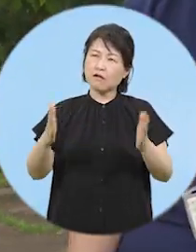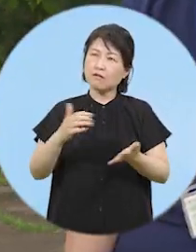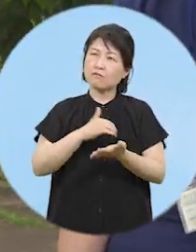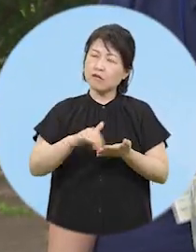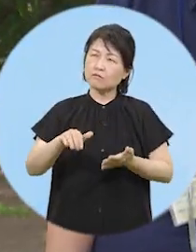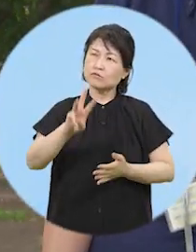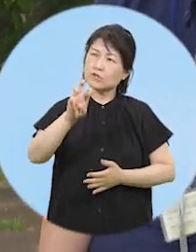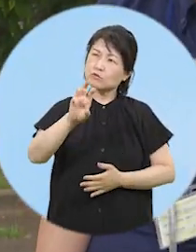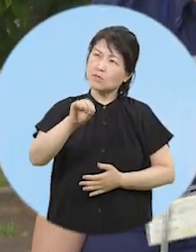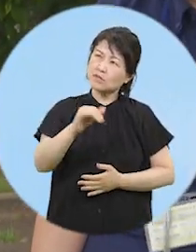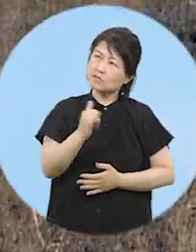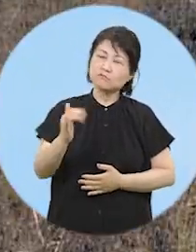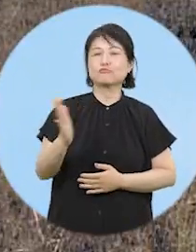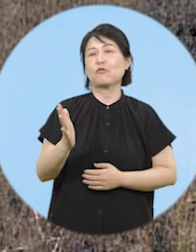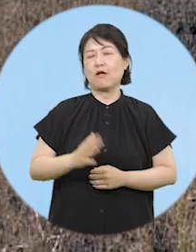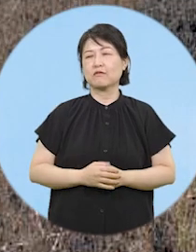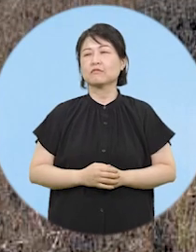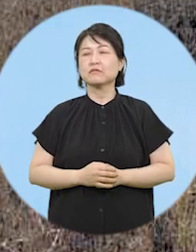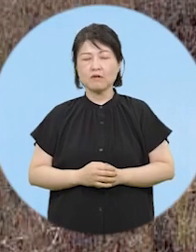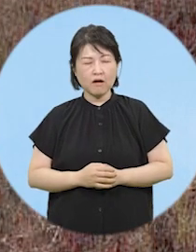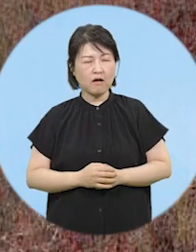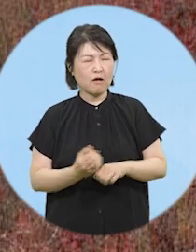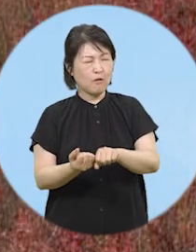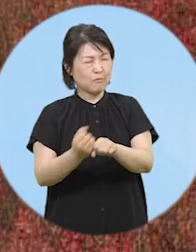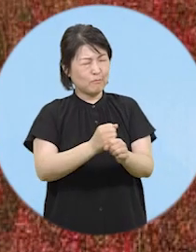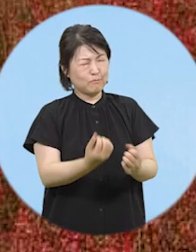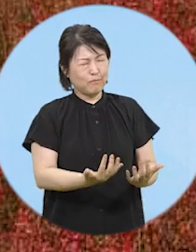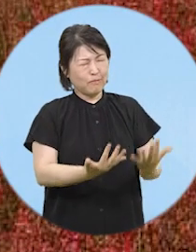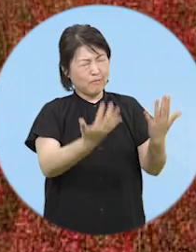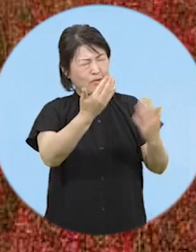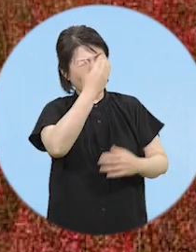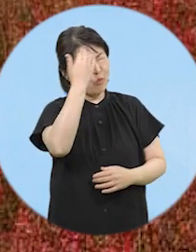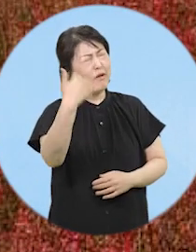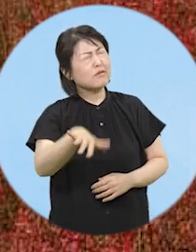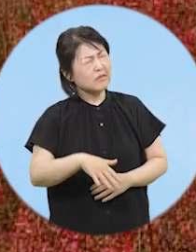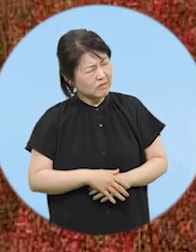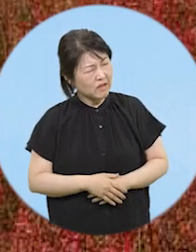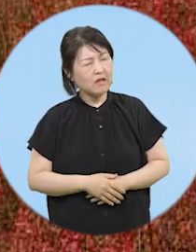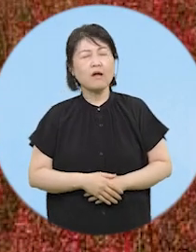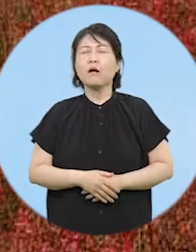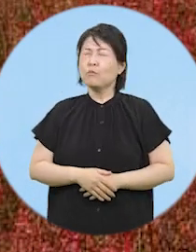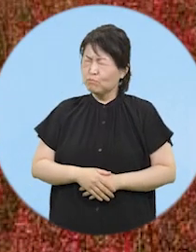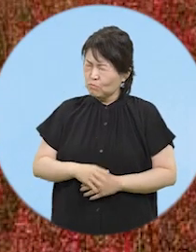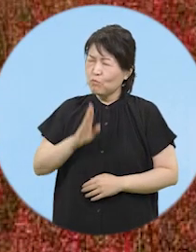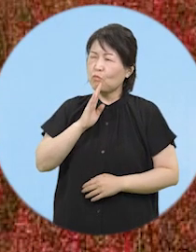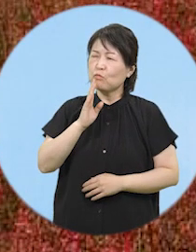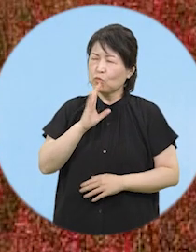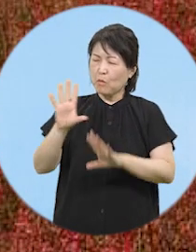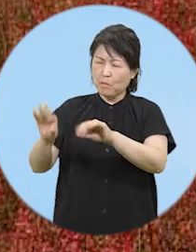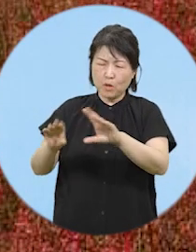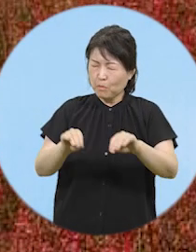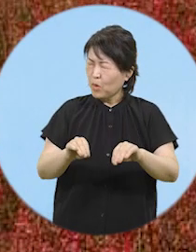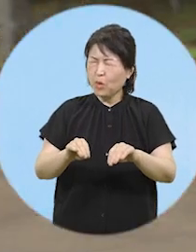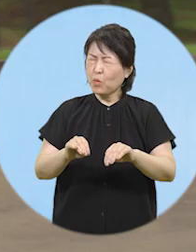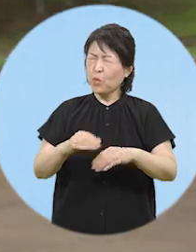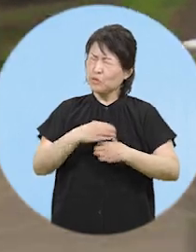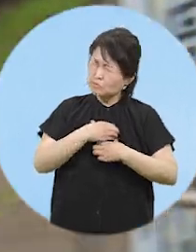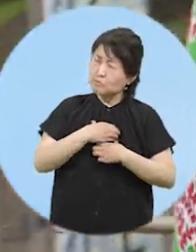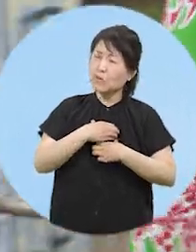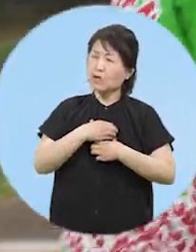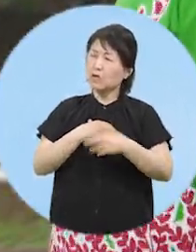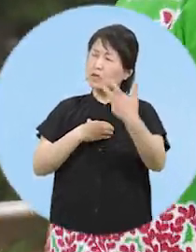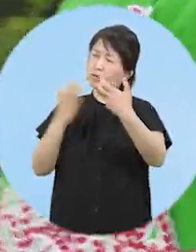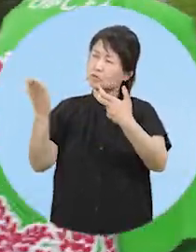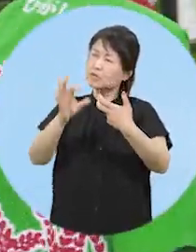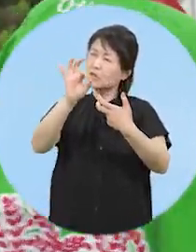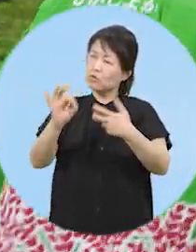5万が30万ぐらい。 七面草は良かったですよね、あれがね。 枯れた時はどうなるだろうかと思ったんですけど、7割